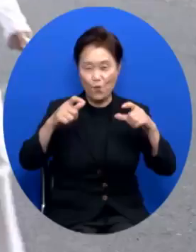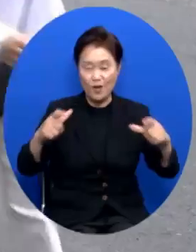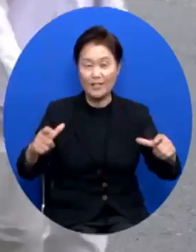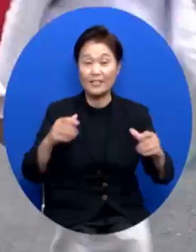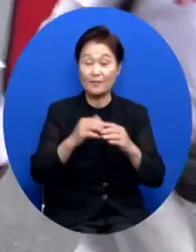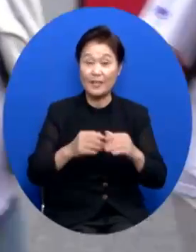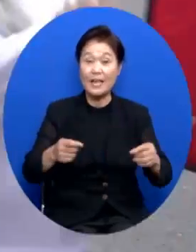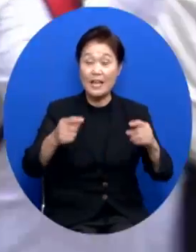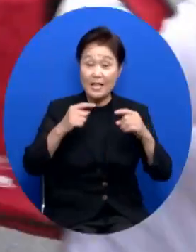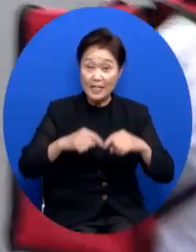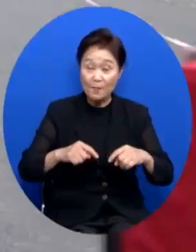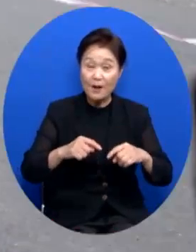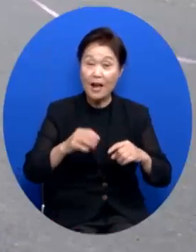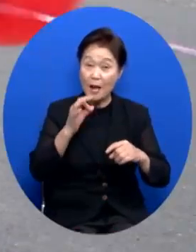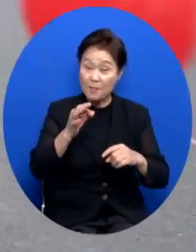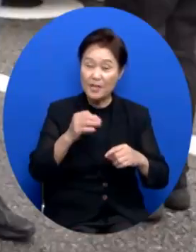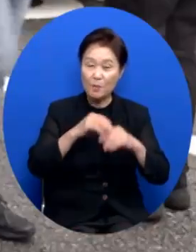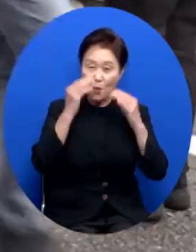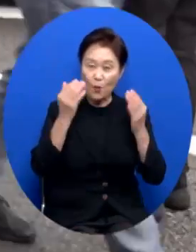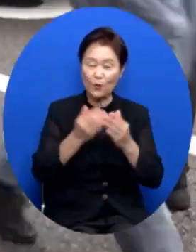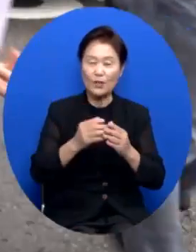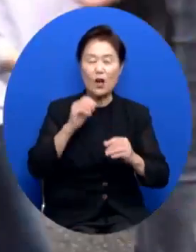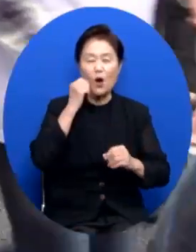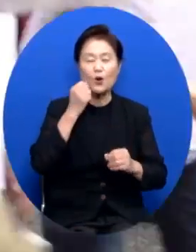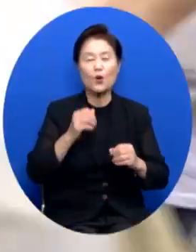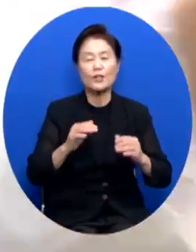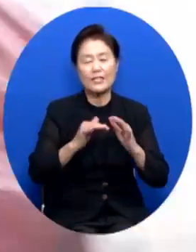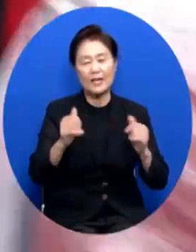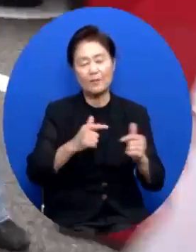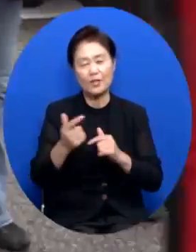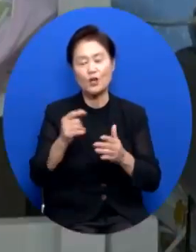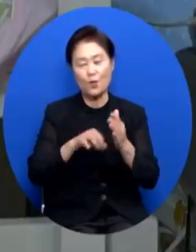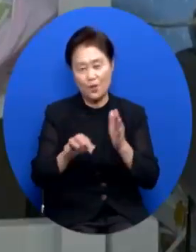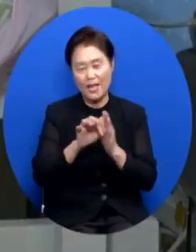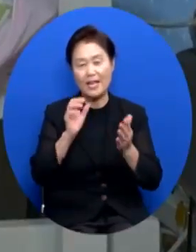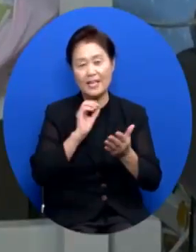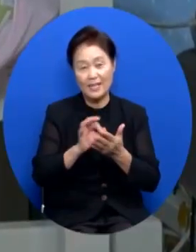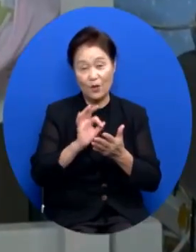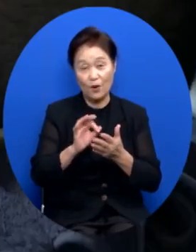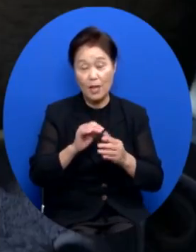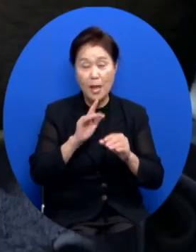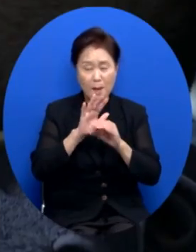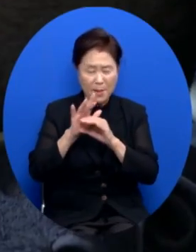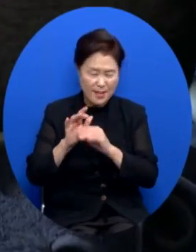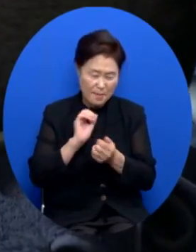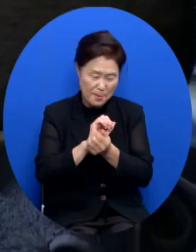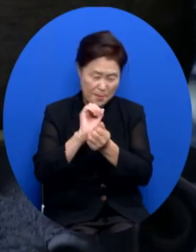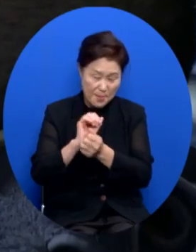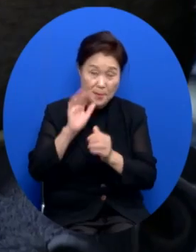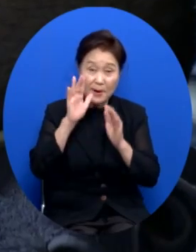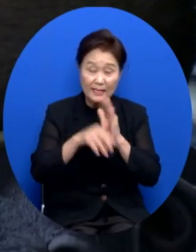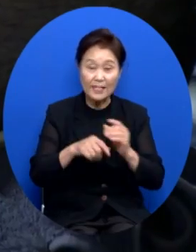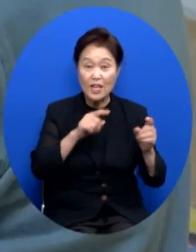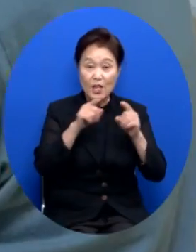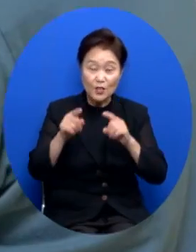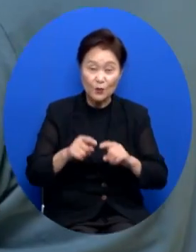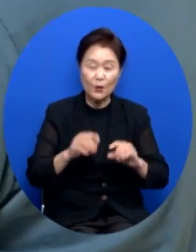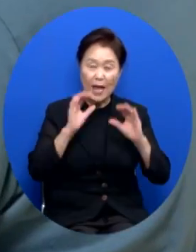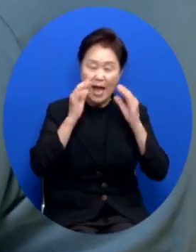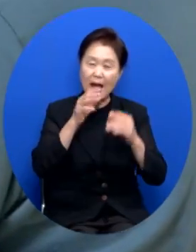참가비 전액은 소외 이웃을 위해 사용되는데요. 팬데믹 한창인 2021년도에는 전국의 소아